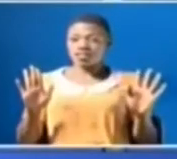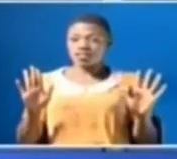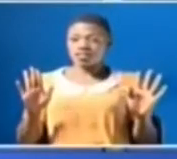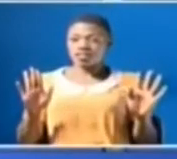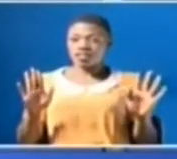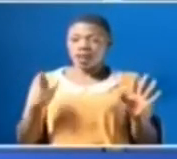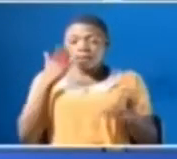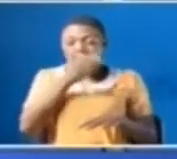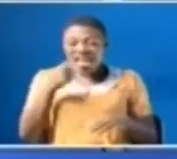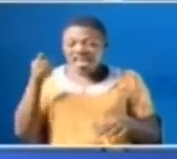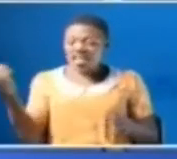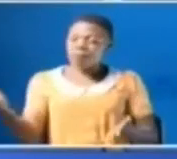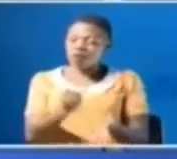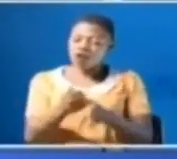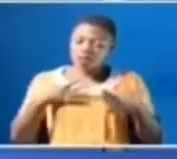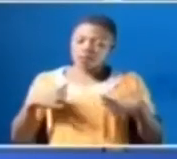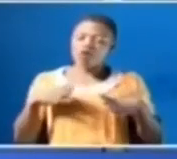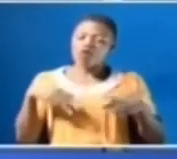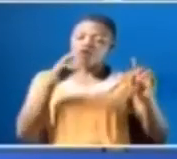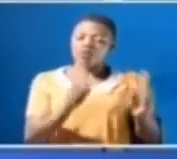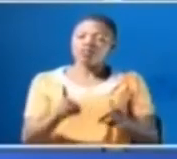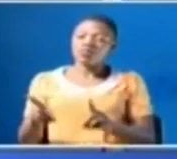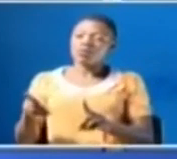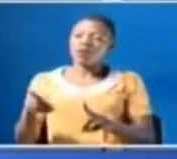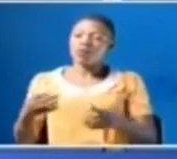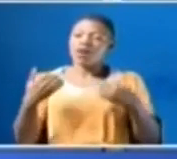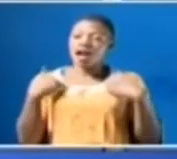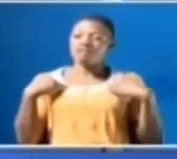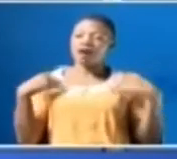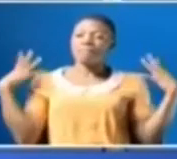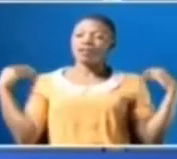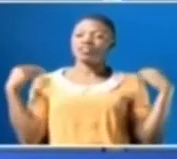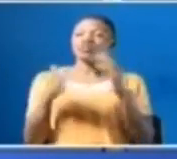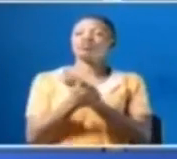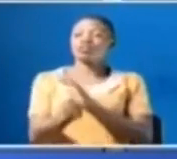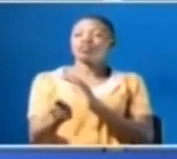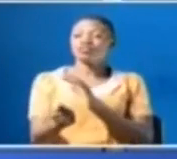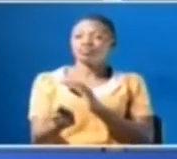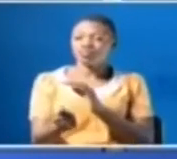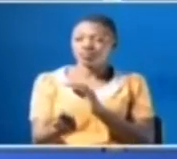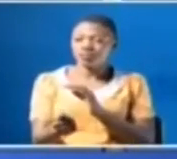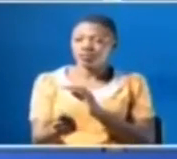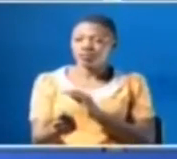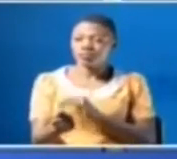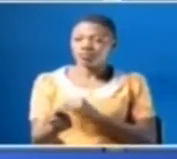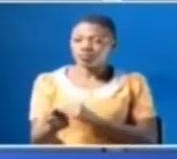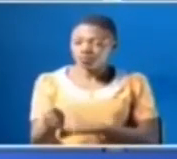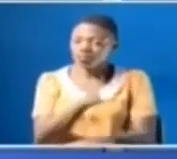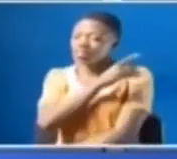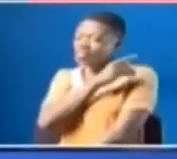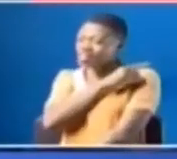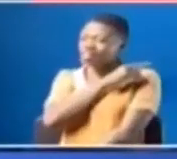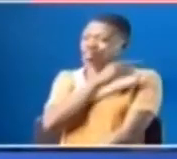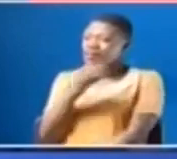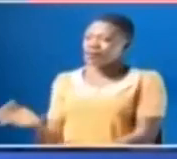from the polytechnics or another place who have more practical skills. Nirusi nizungumze na daktari. Shukrani. Daktari Charles Mukwaya, pengine